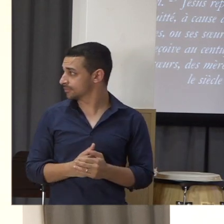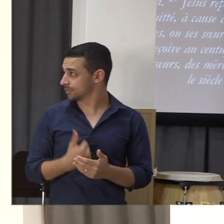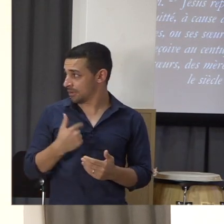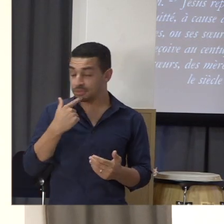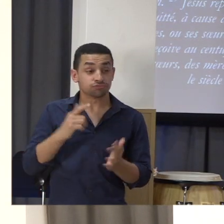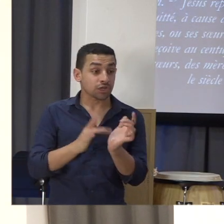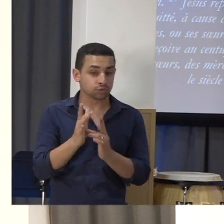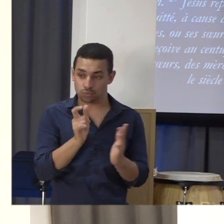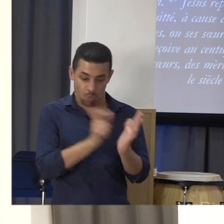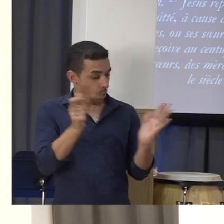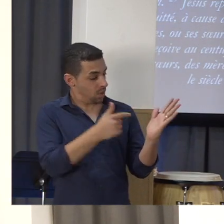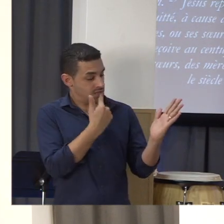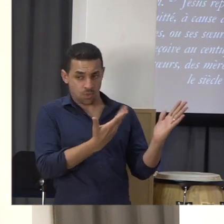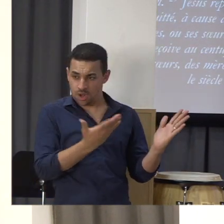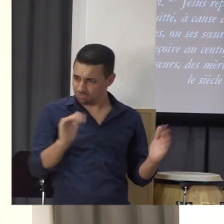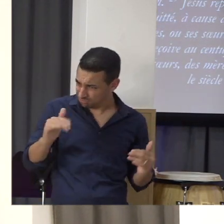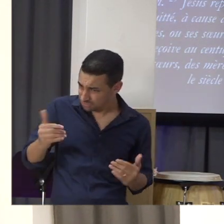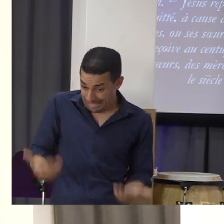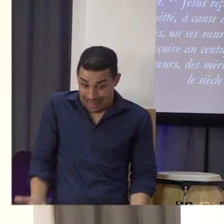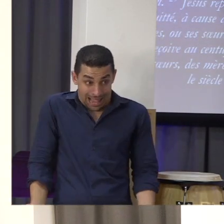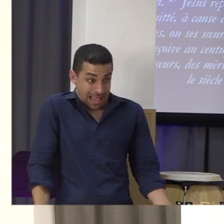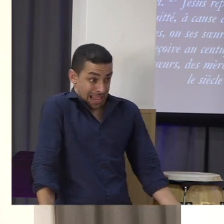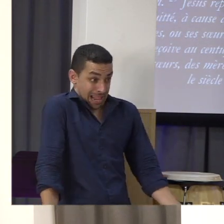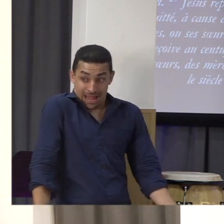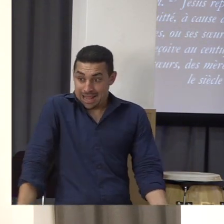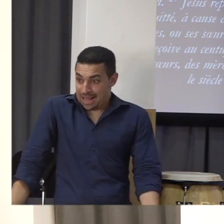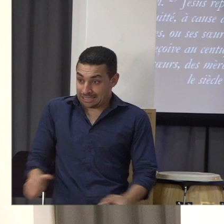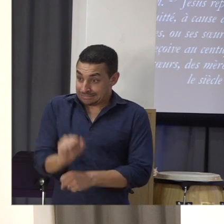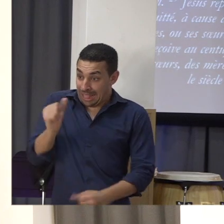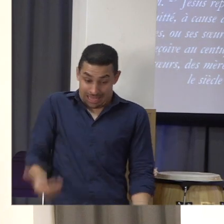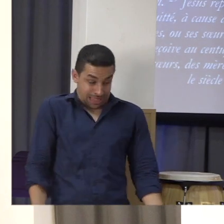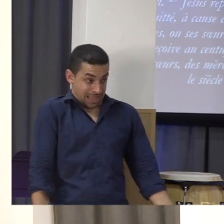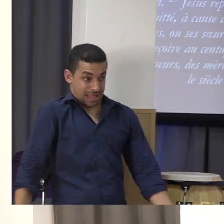prendre Jésus au mot. Il dit présentement dans ce siècle. Moi, je suis comme Pierre.